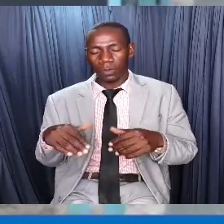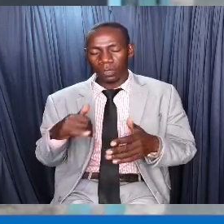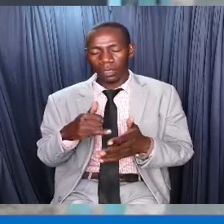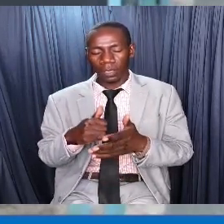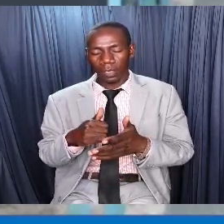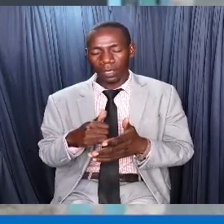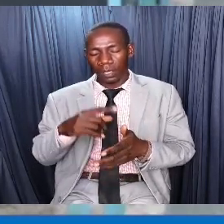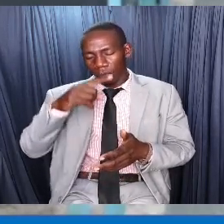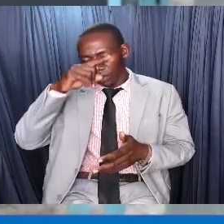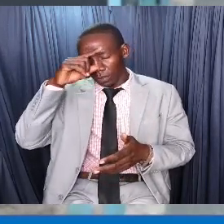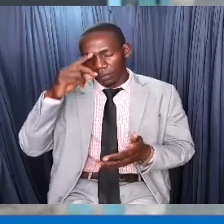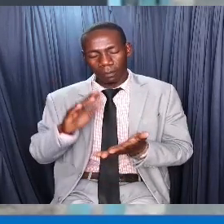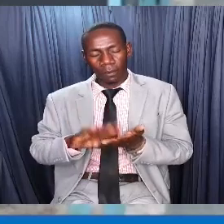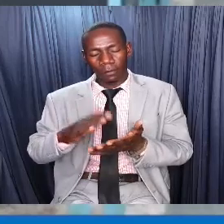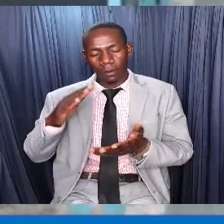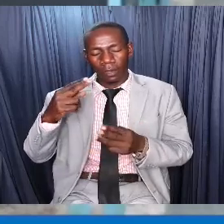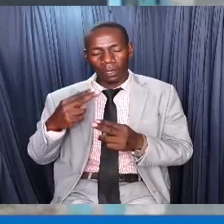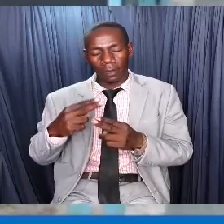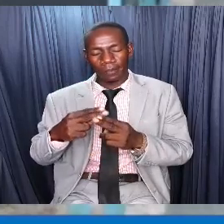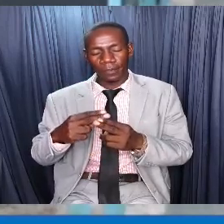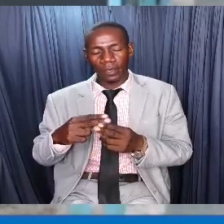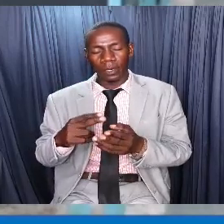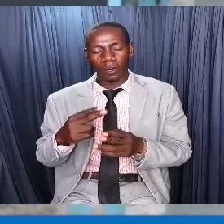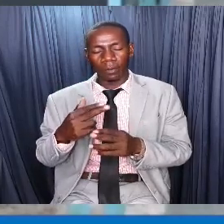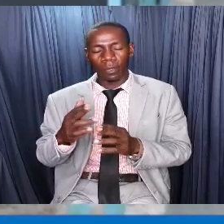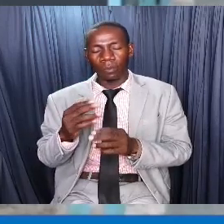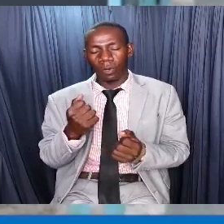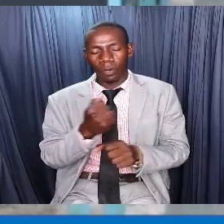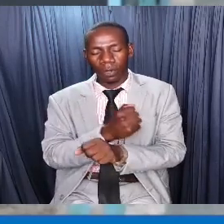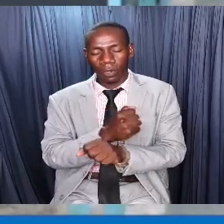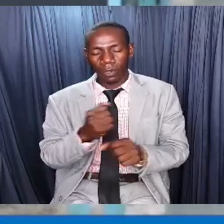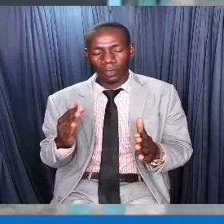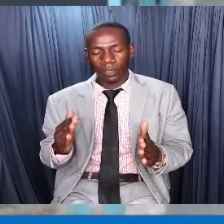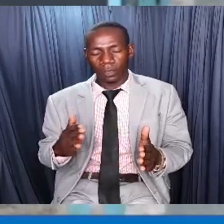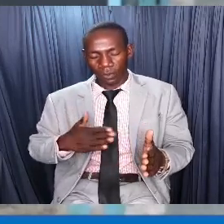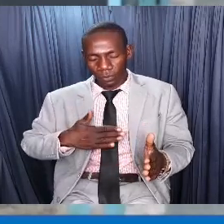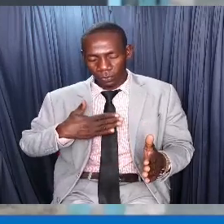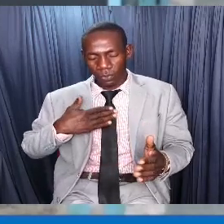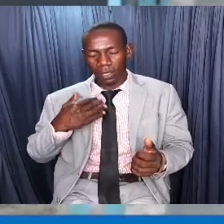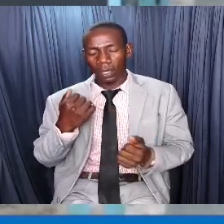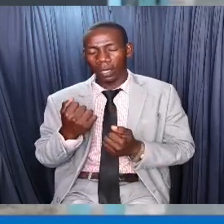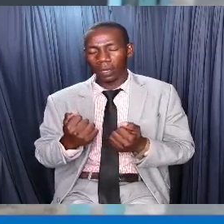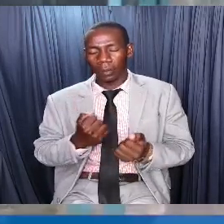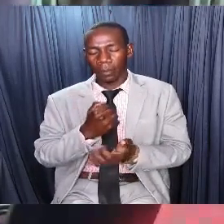Bwana kwa ajili ya utukufu wa jina lako, na ni kwa jina lako Mwokozi wetu.